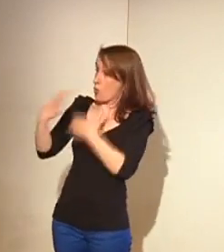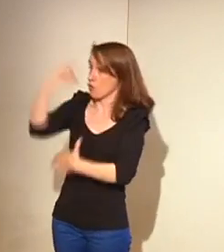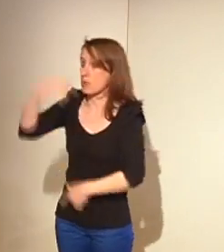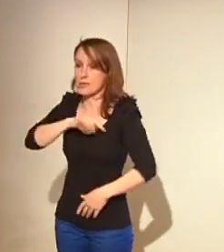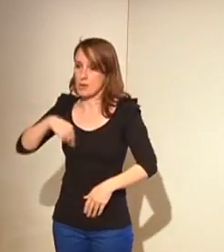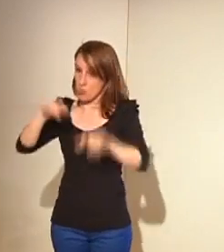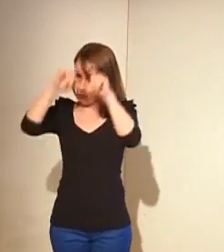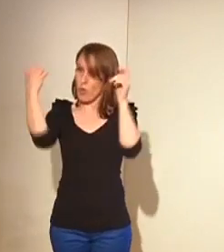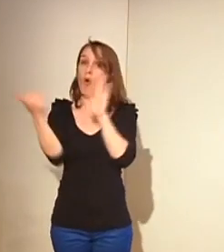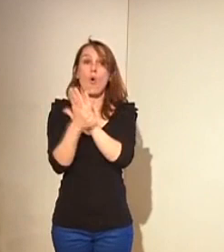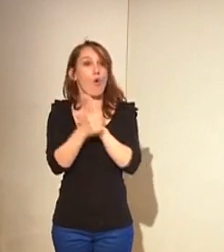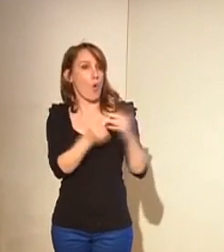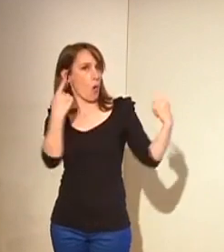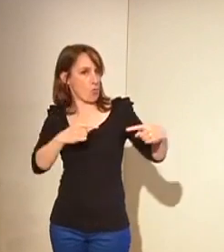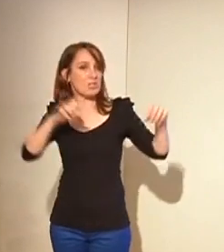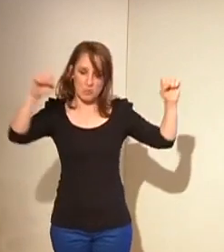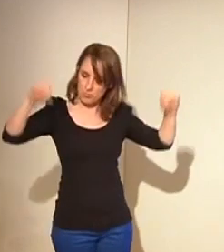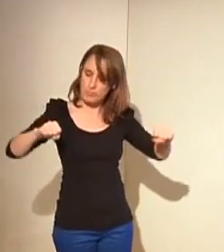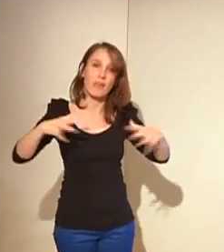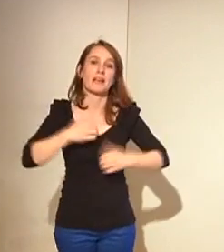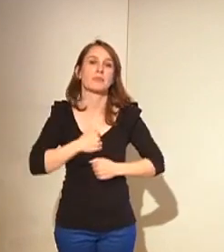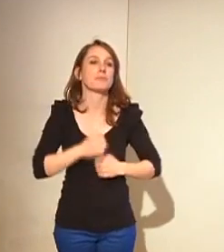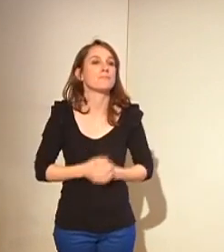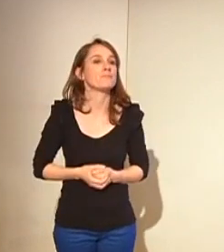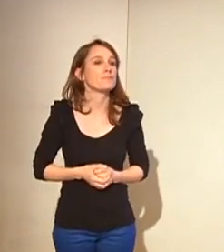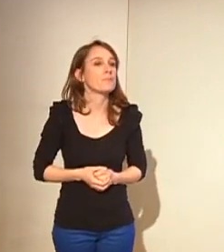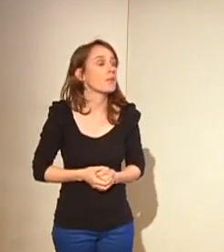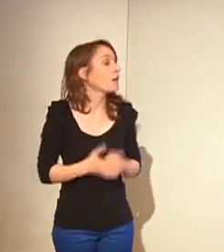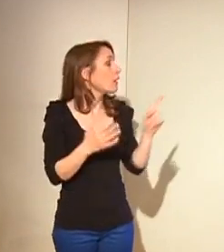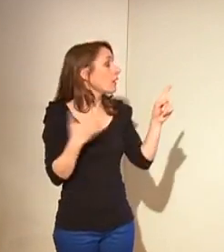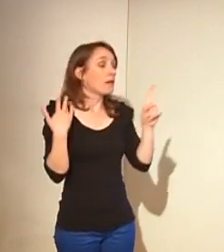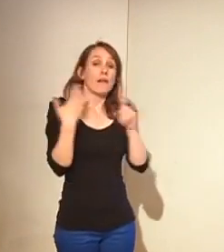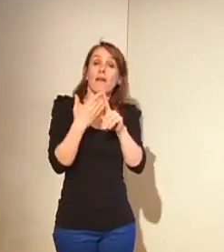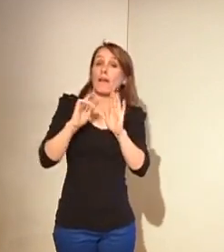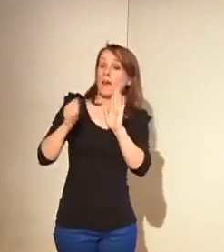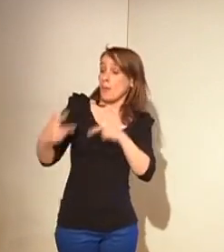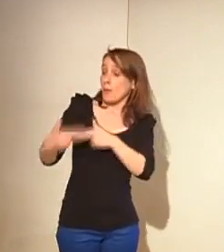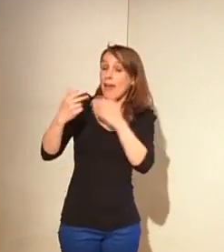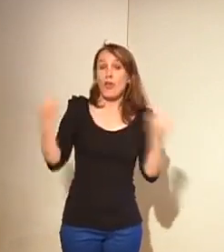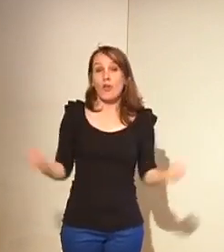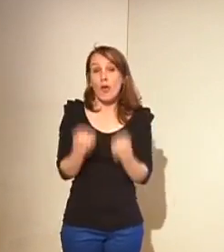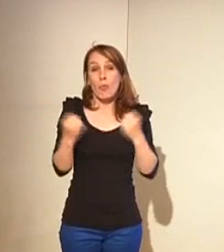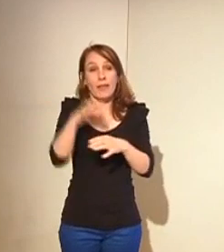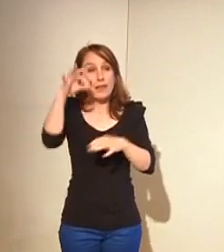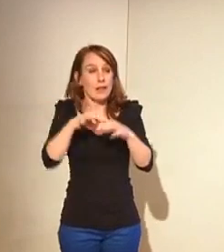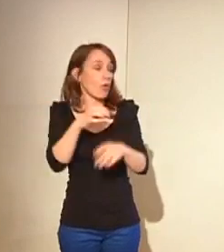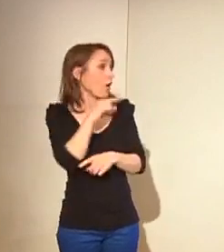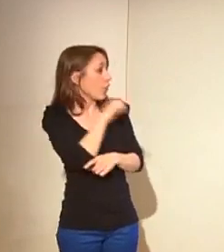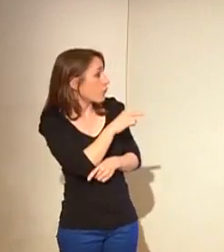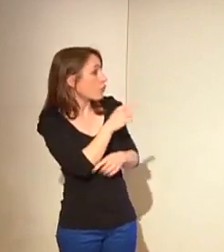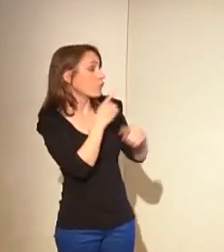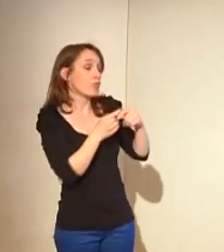grenobl tout au long de la campagne électorale vous avez avec votre équipe tenu de grands discours